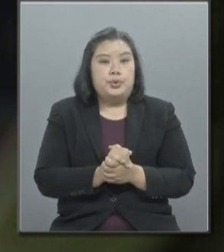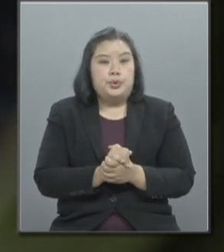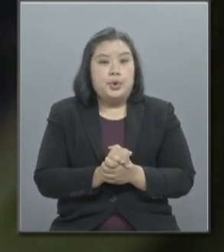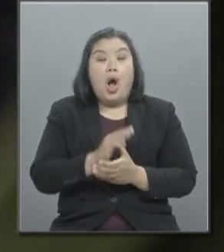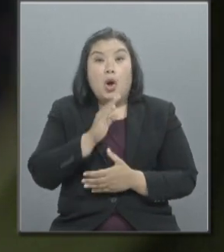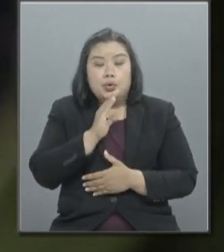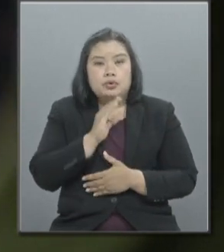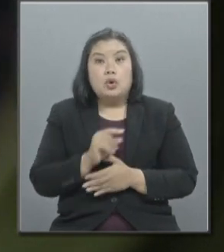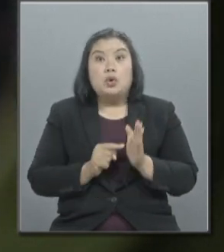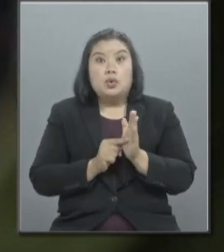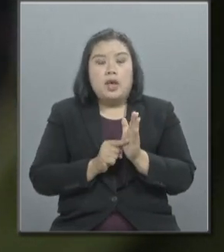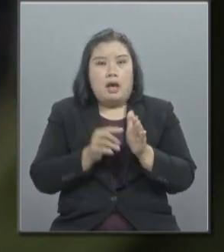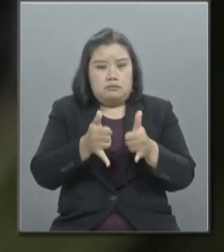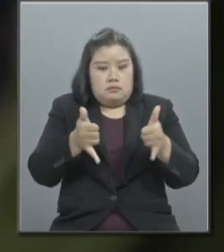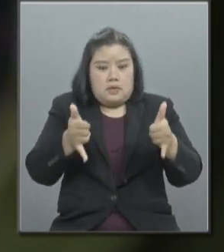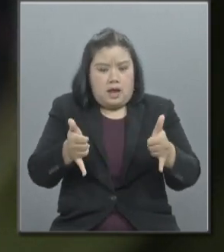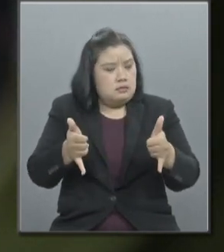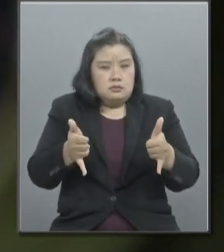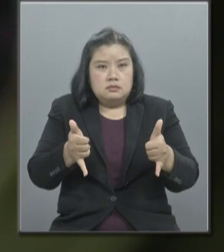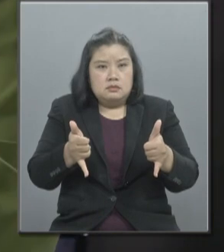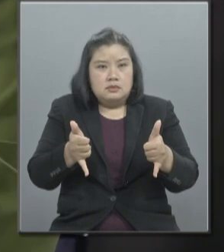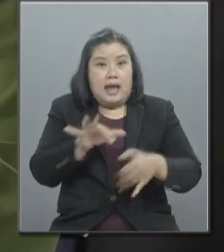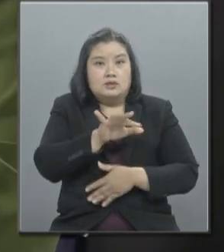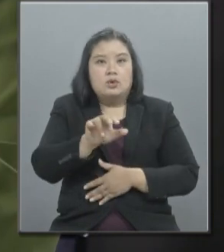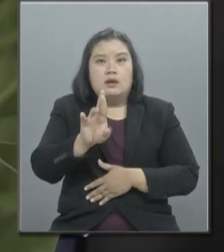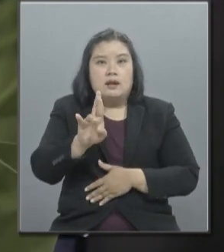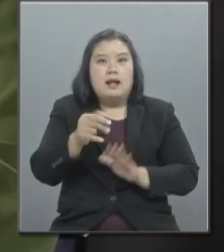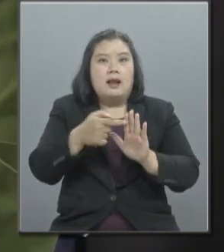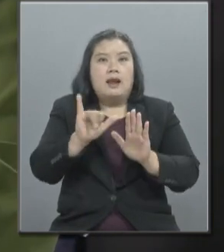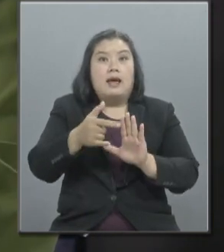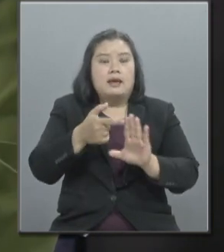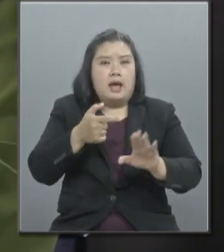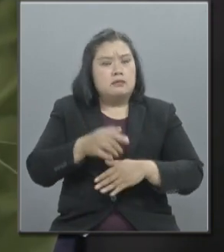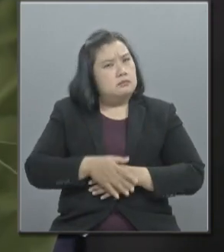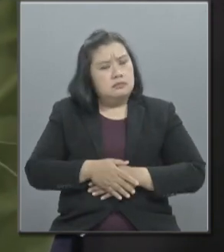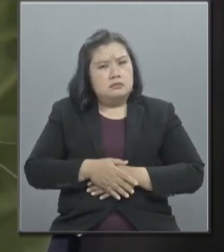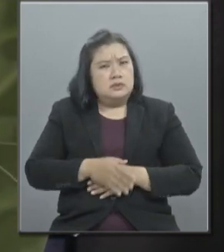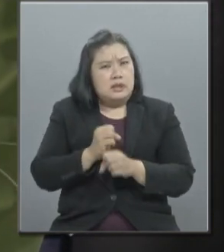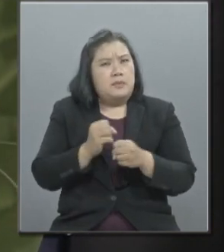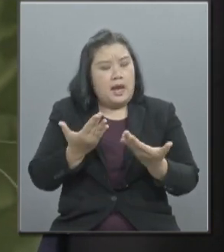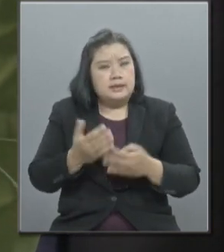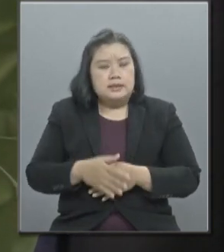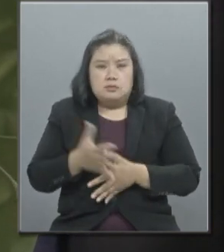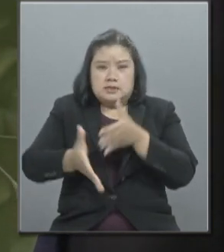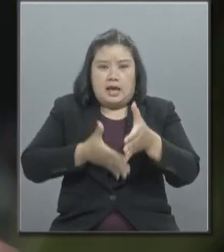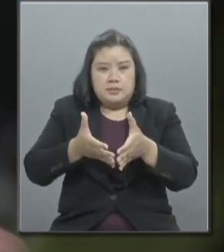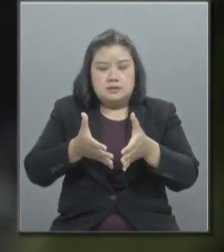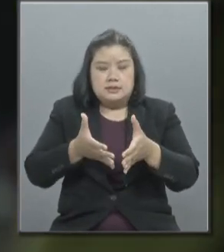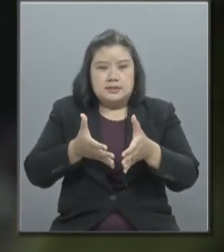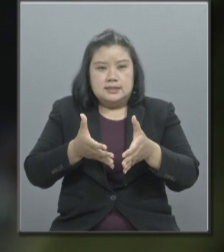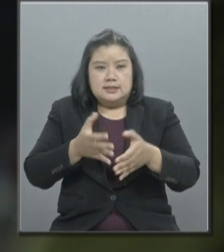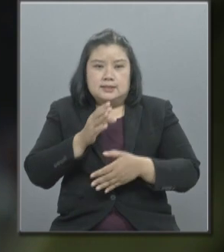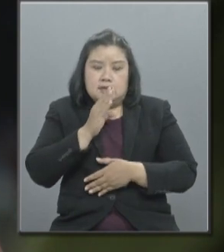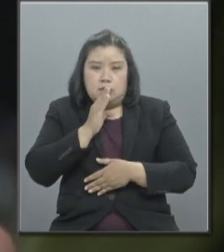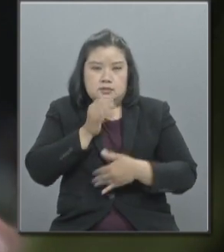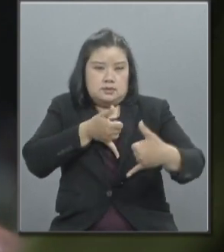เว้นระยะห่างเราก็ต้องคิดเว้นระยะห่างเนี่ยมันไม่ใช่เป็นคำศัพท์นะมันถือว่าเป็นประโยคว่าในภาษามือเราก็ต้องบอกว่าเอออันนี้ถ้าสมมติว่ายืนหน้าก็